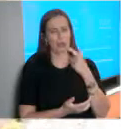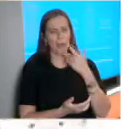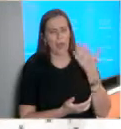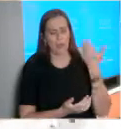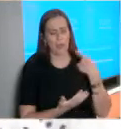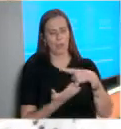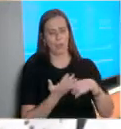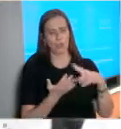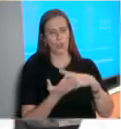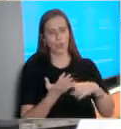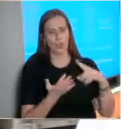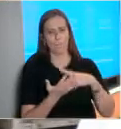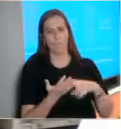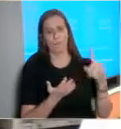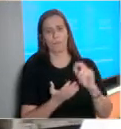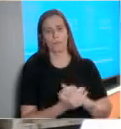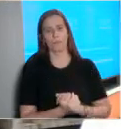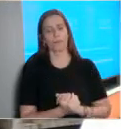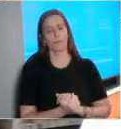לפני כמה חודשים,